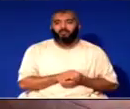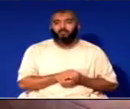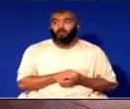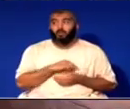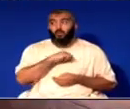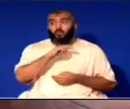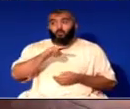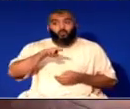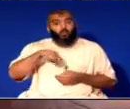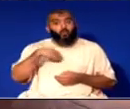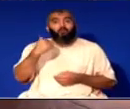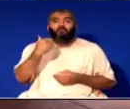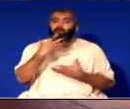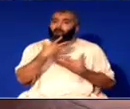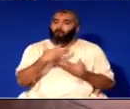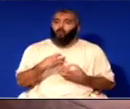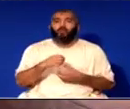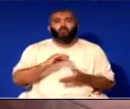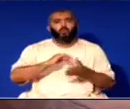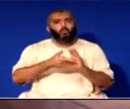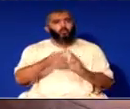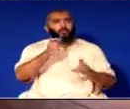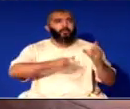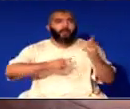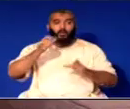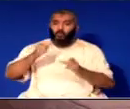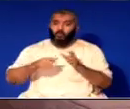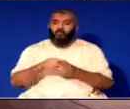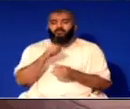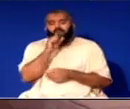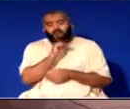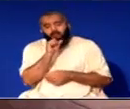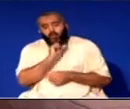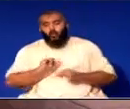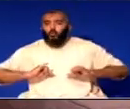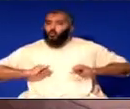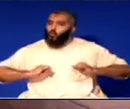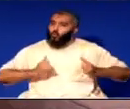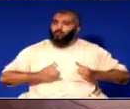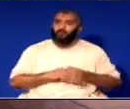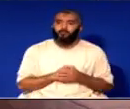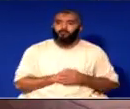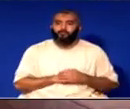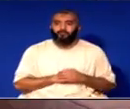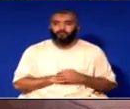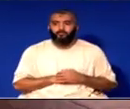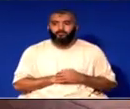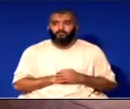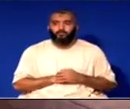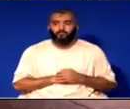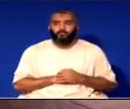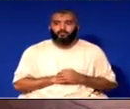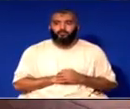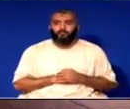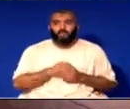بينا الكبير يحضر الجامع والصغير يحضر الجامع، وإن كانت ليست صلاة الخمس واجبة يعني في الجامع، ولكن ما هيش واجبة علينا. لا، إذا كان